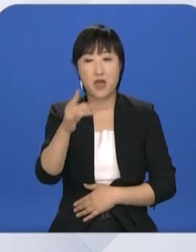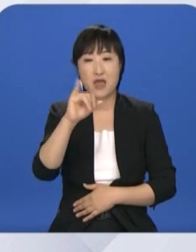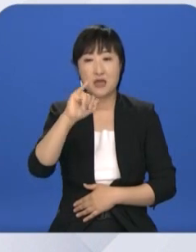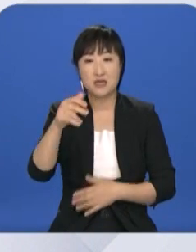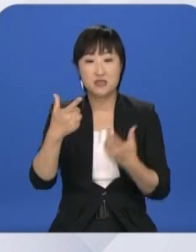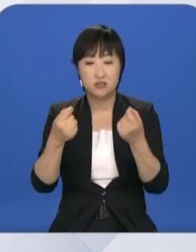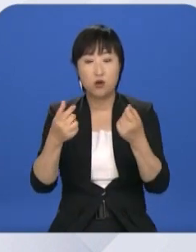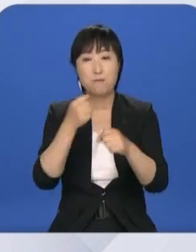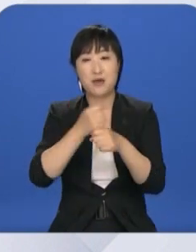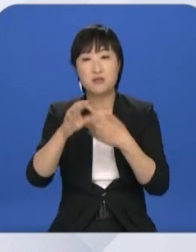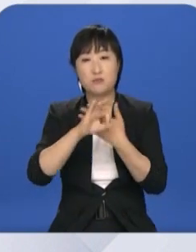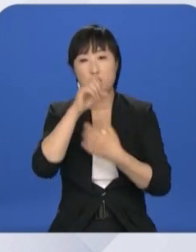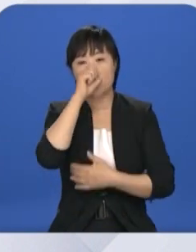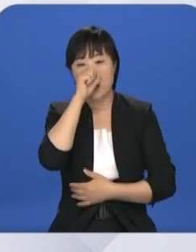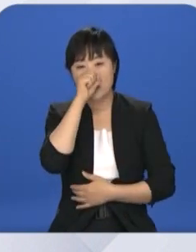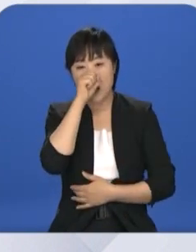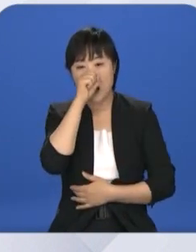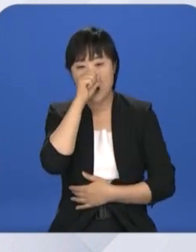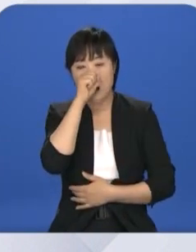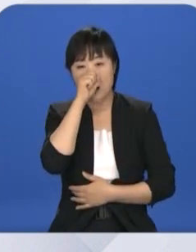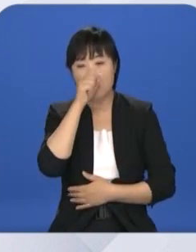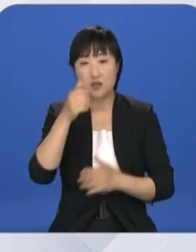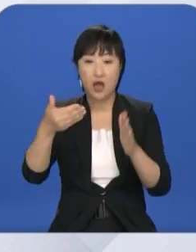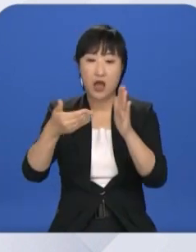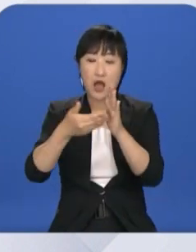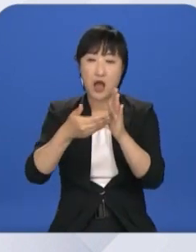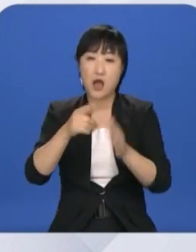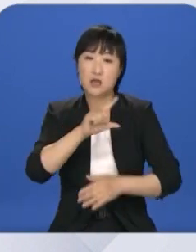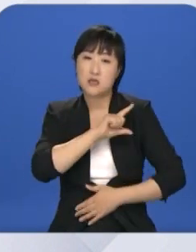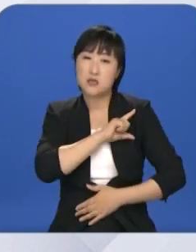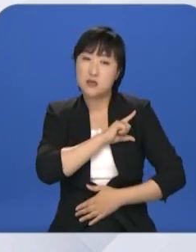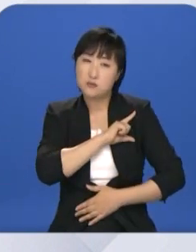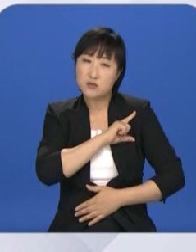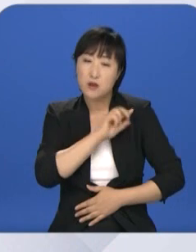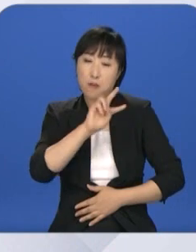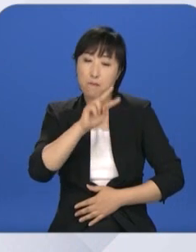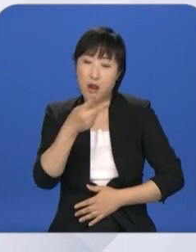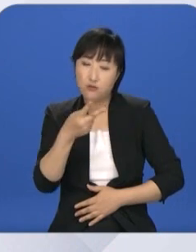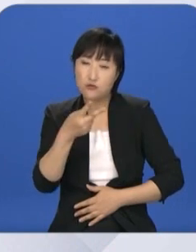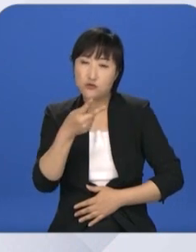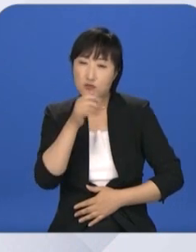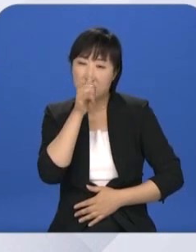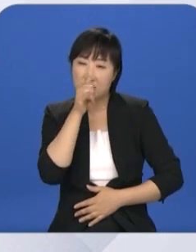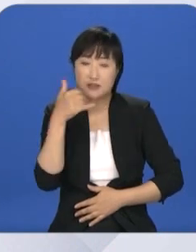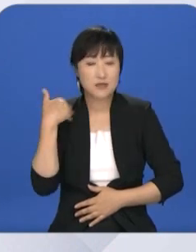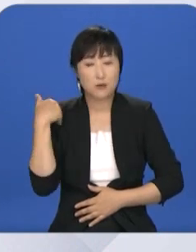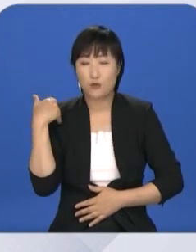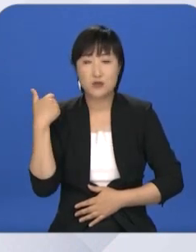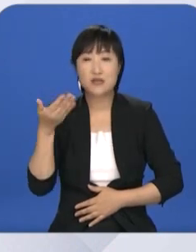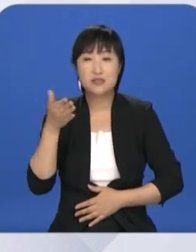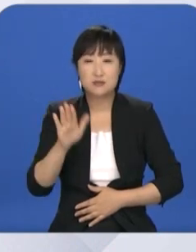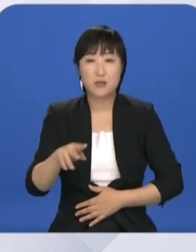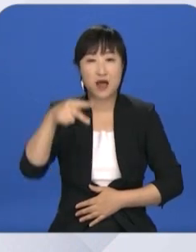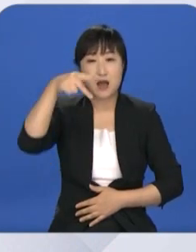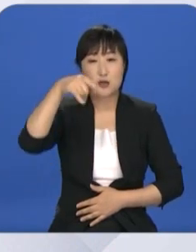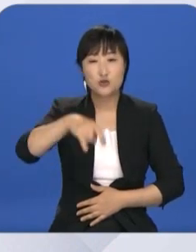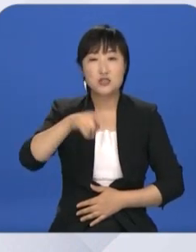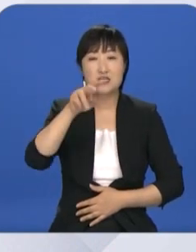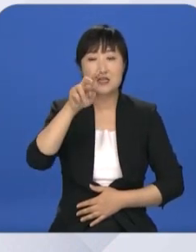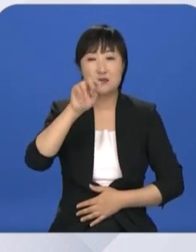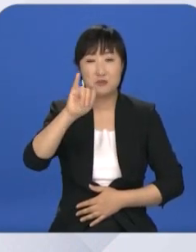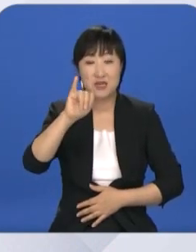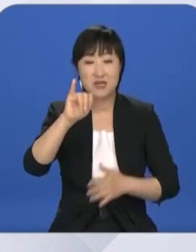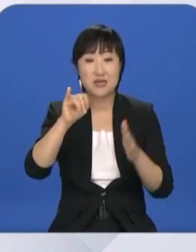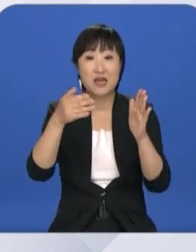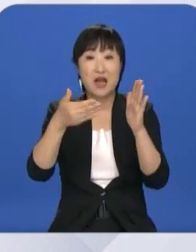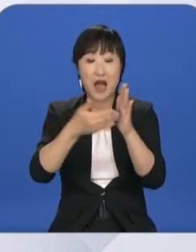합니다. 항 이름을 바꿀 수 있을지 그걸 모르겠습니다만은 제가 군수가 된다면 쉼이를 쉼이